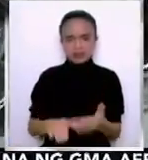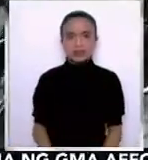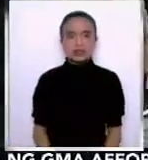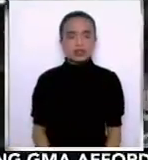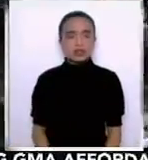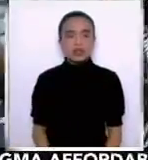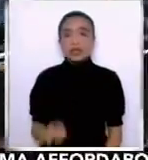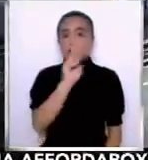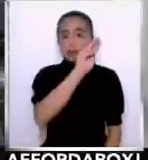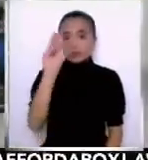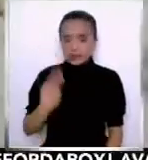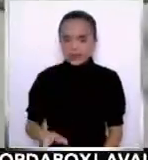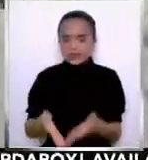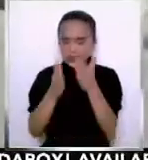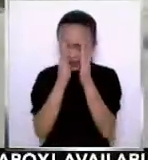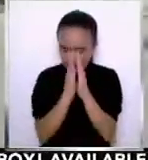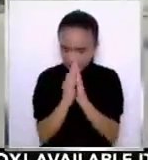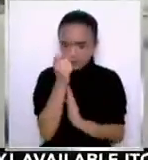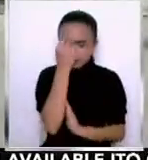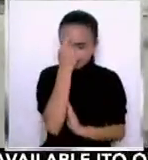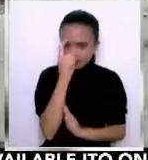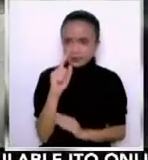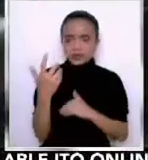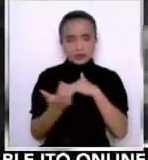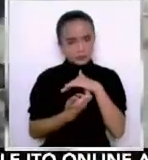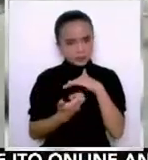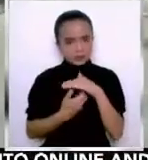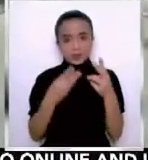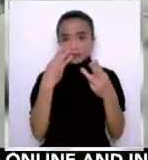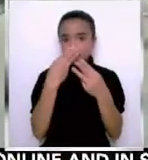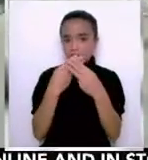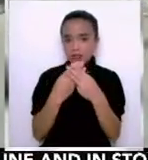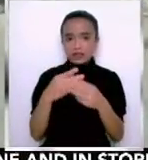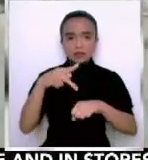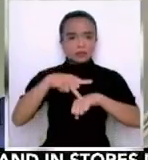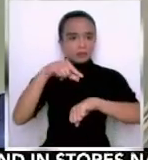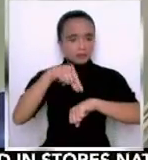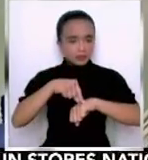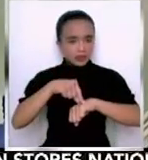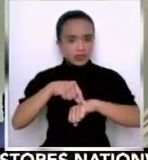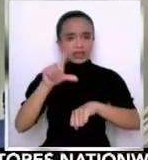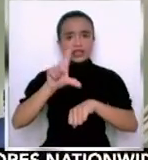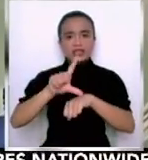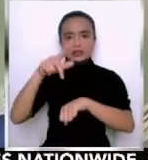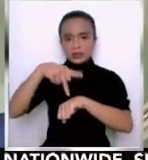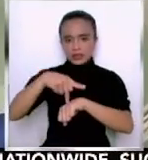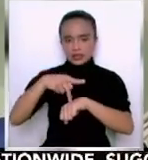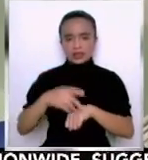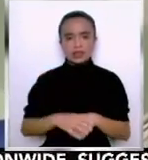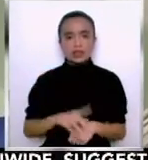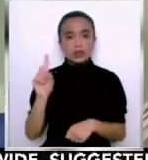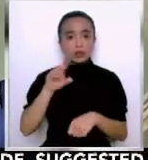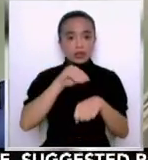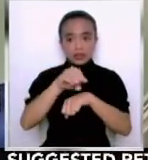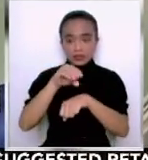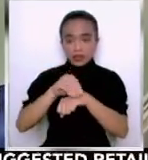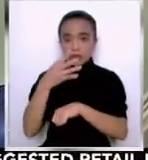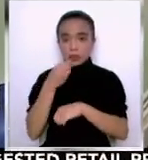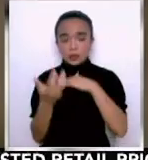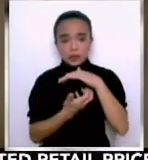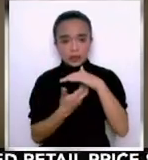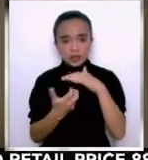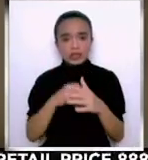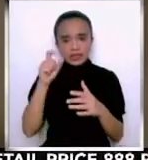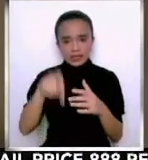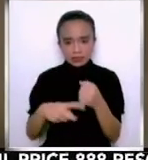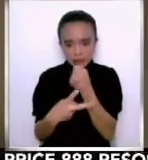Maynilad sa mga apektado nilang customers sa Muntinlupa, Paranaque at Las Piñas. Payo nila sa mga consumer, mag-ipon ng tubig